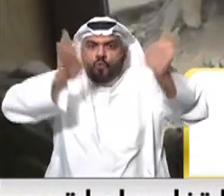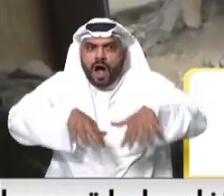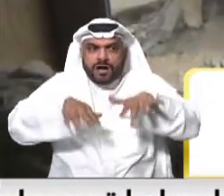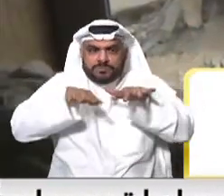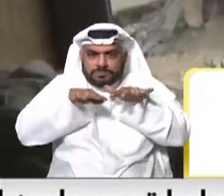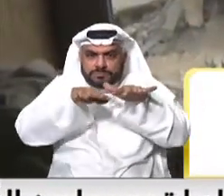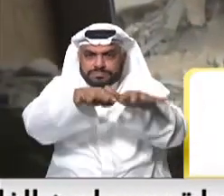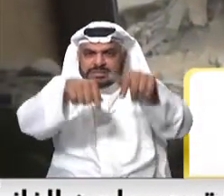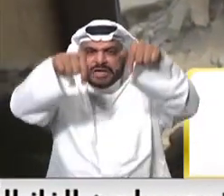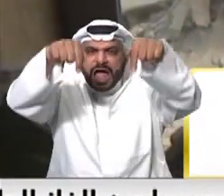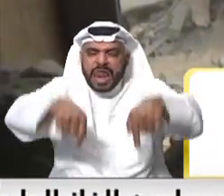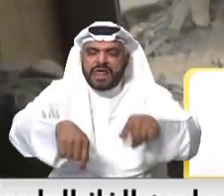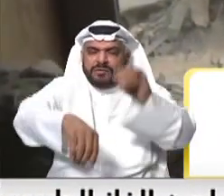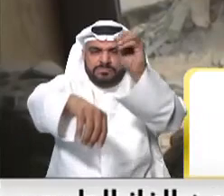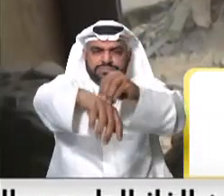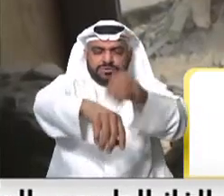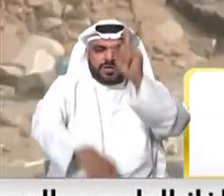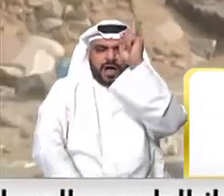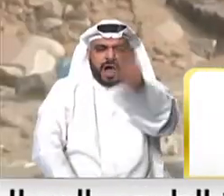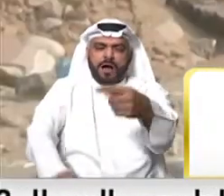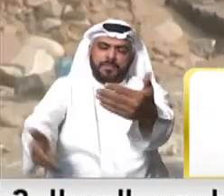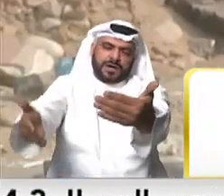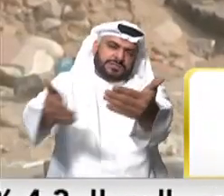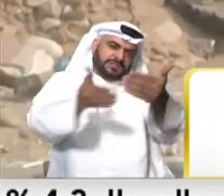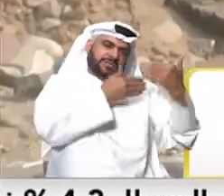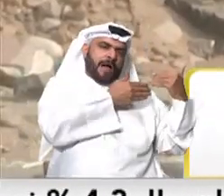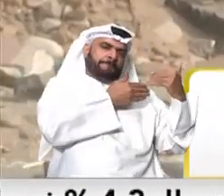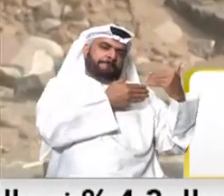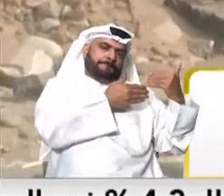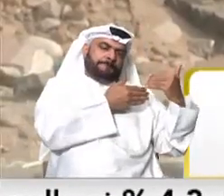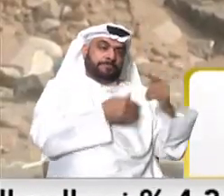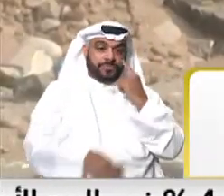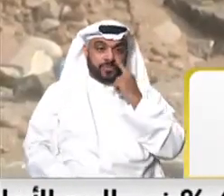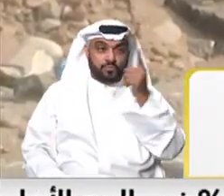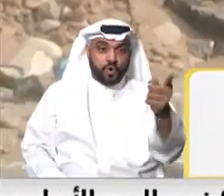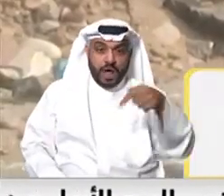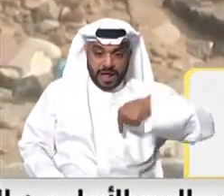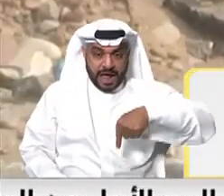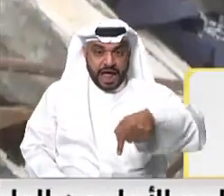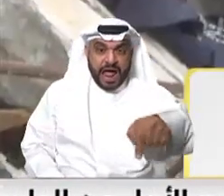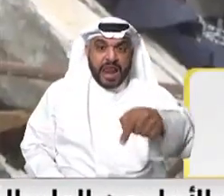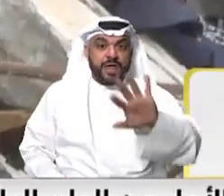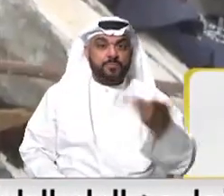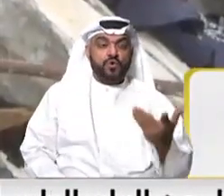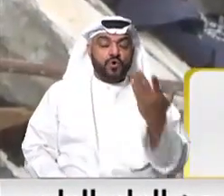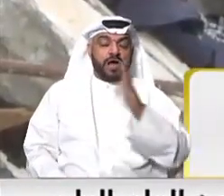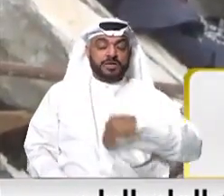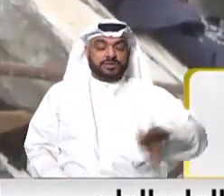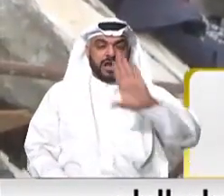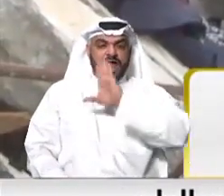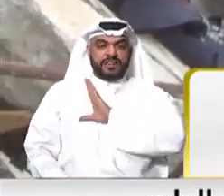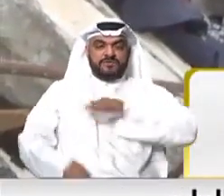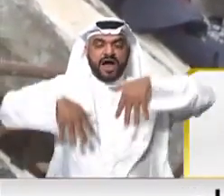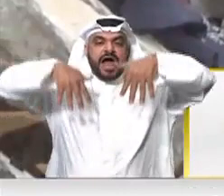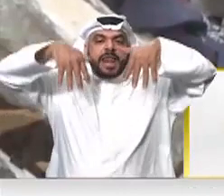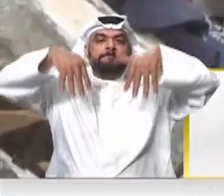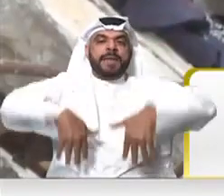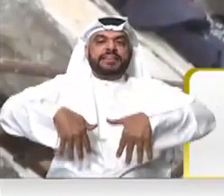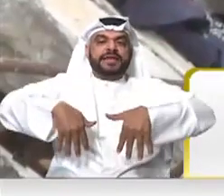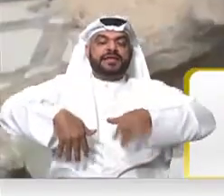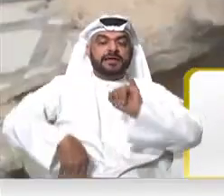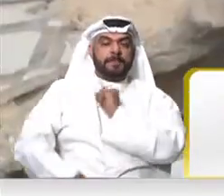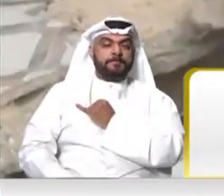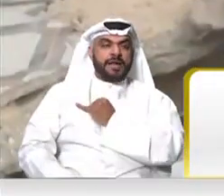الحرب المستمرة منذ 6 أشهر. كما وتمكنت فرق الدفاع المدني من انتشال جثامين لعشرين